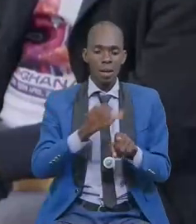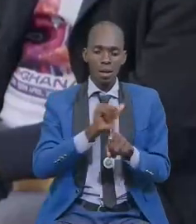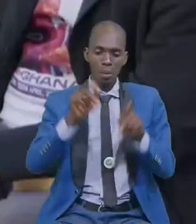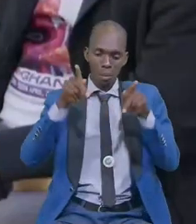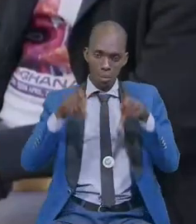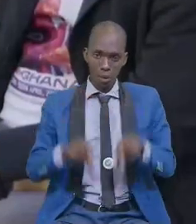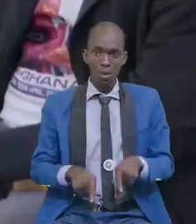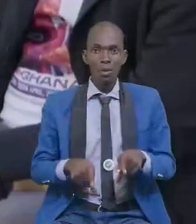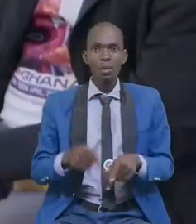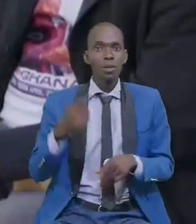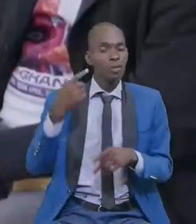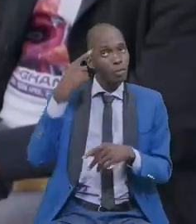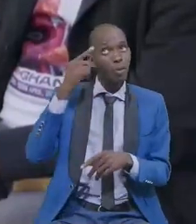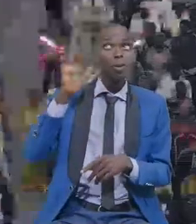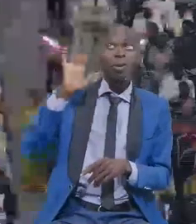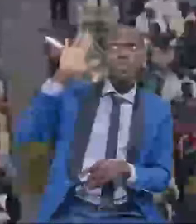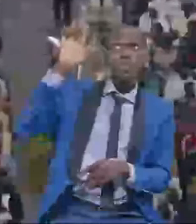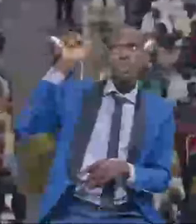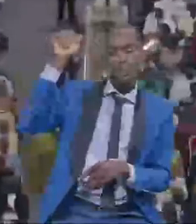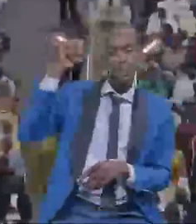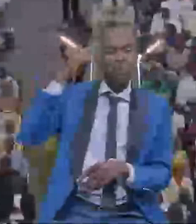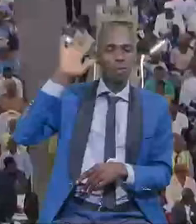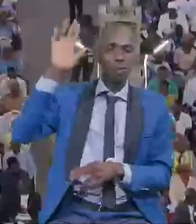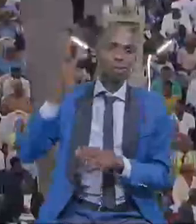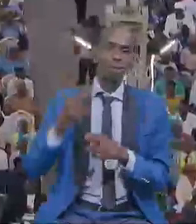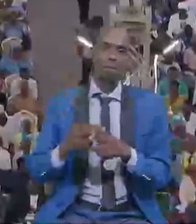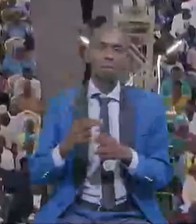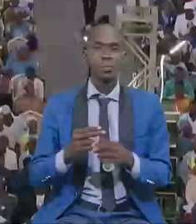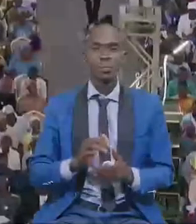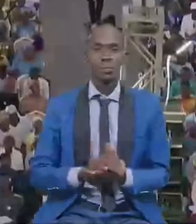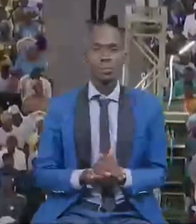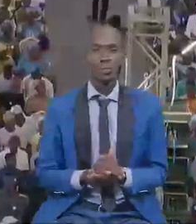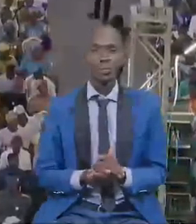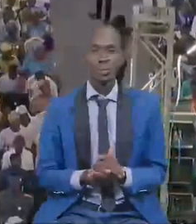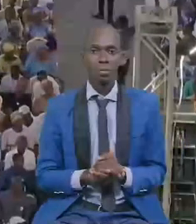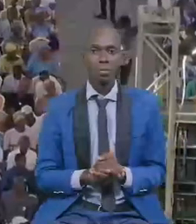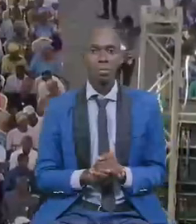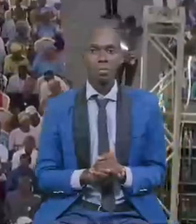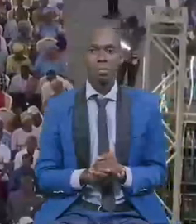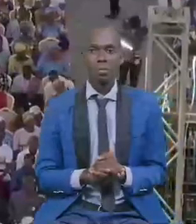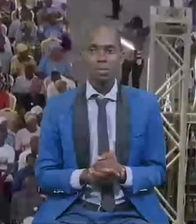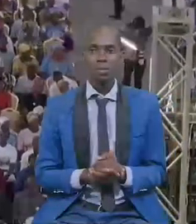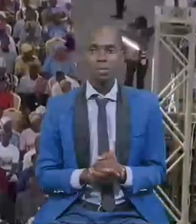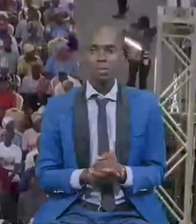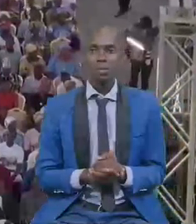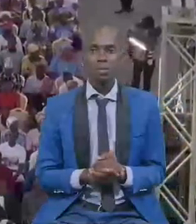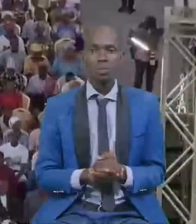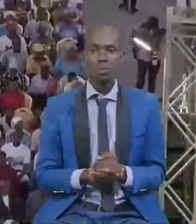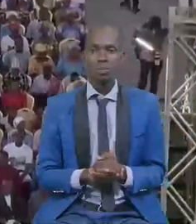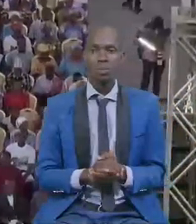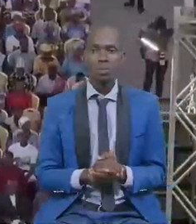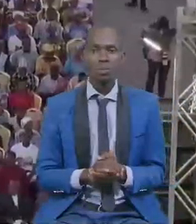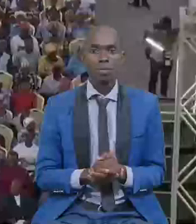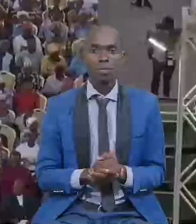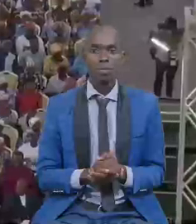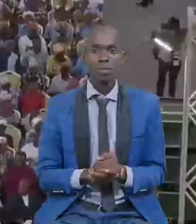et Dieu donc va se saisir de toi, placer sa main sur toi, t'identifier comme étant à